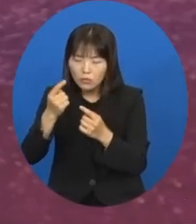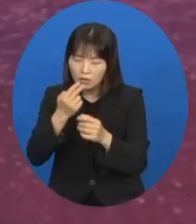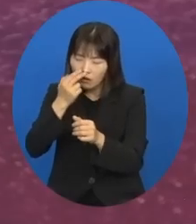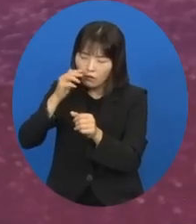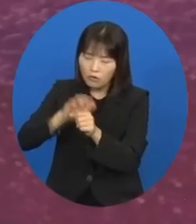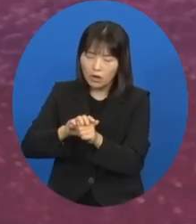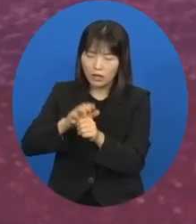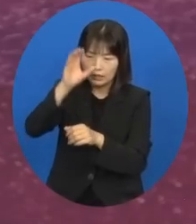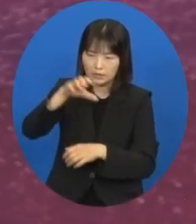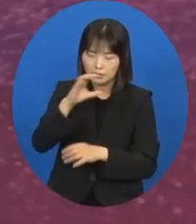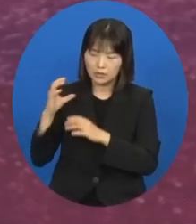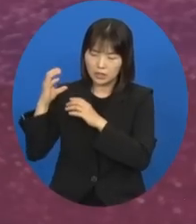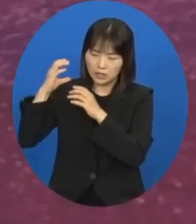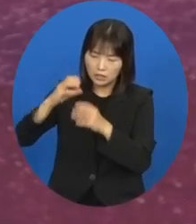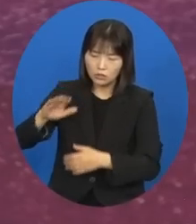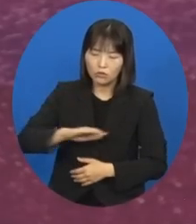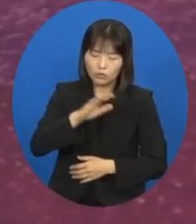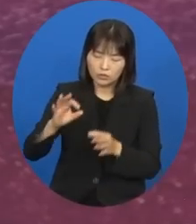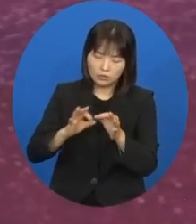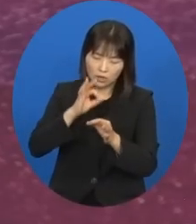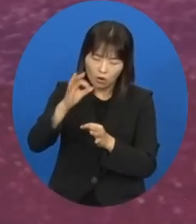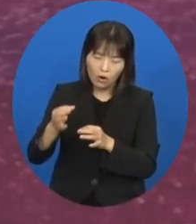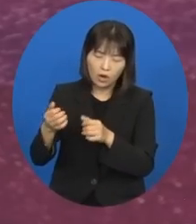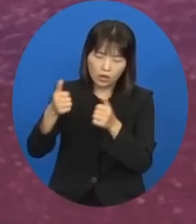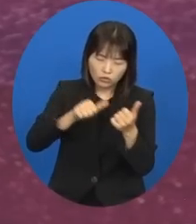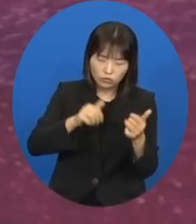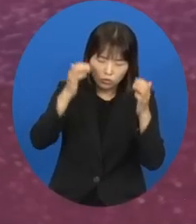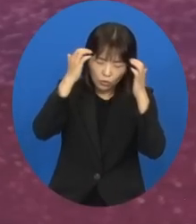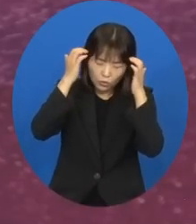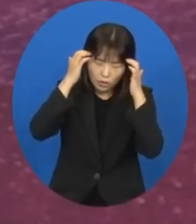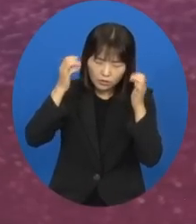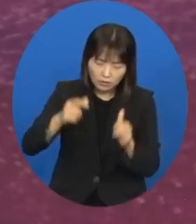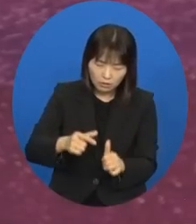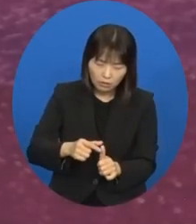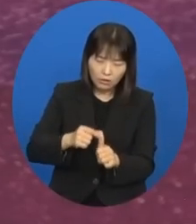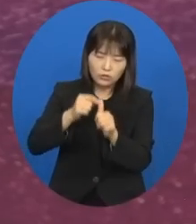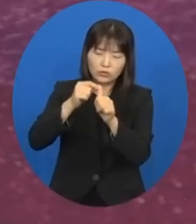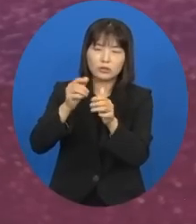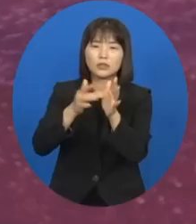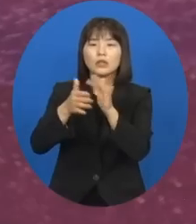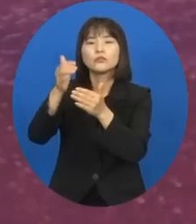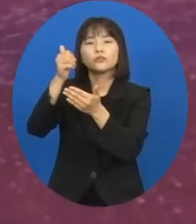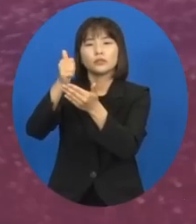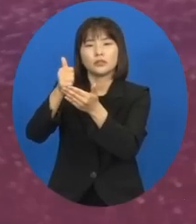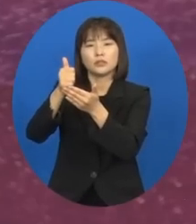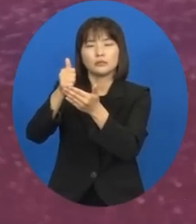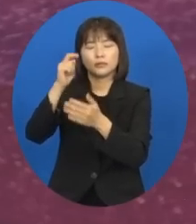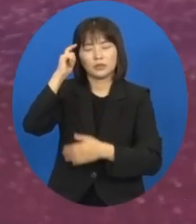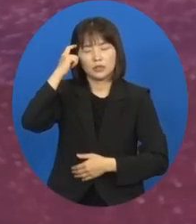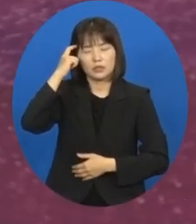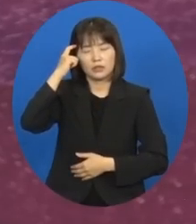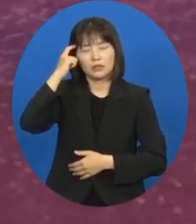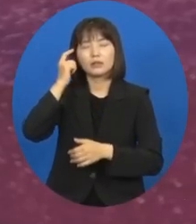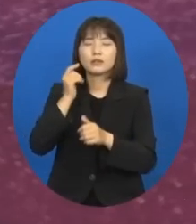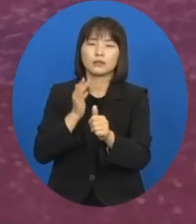지시고 우리를 영원한 죽음의 고통에서 건져 주신 예수님을 생각하자